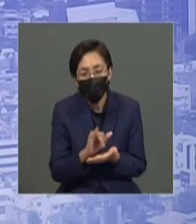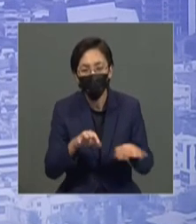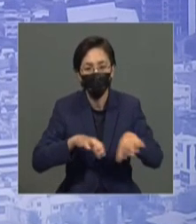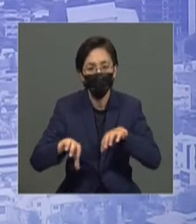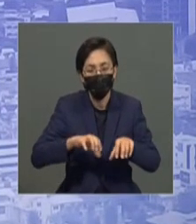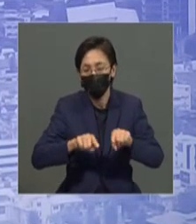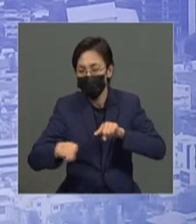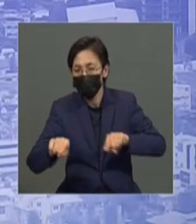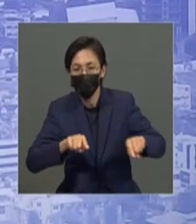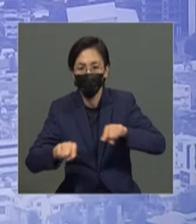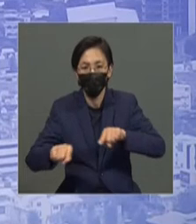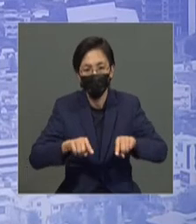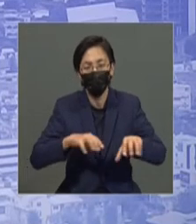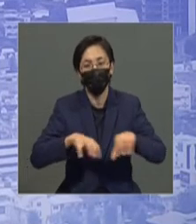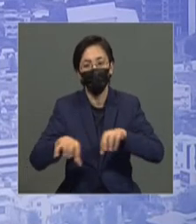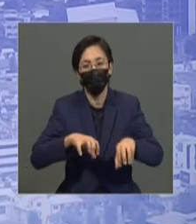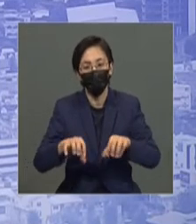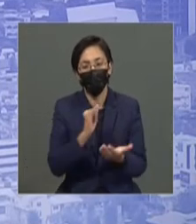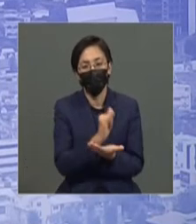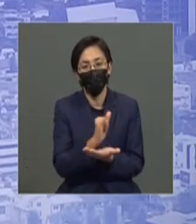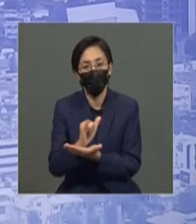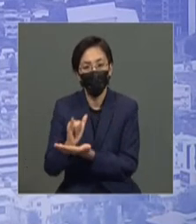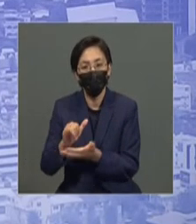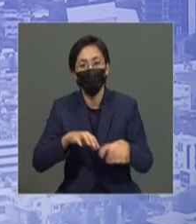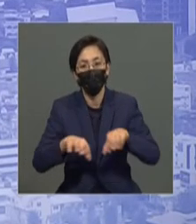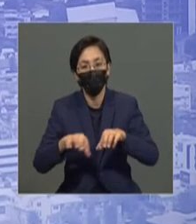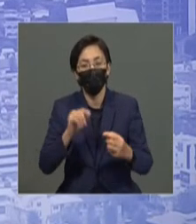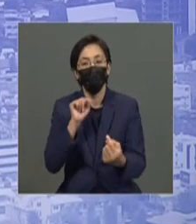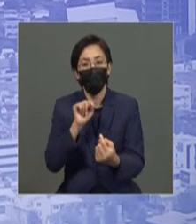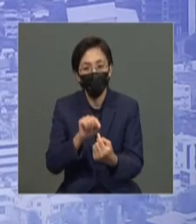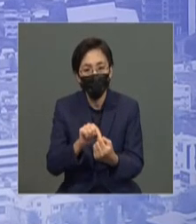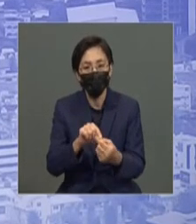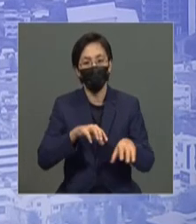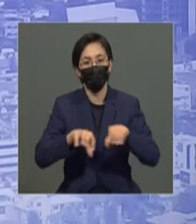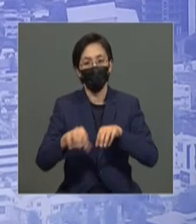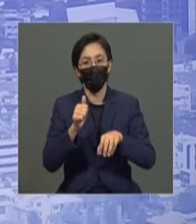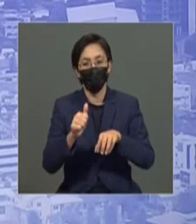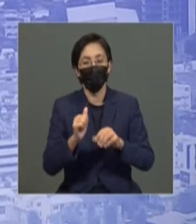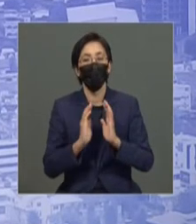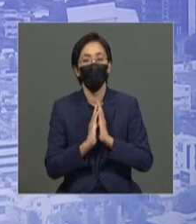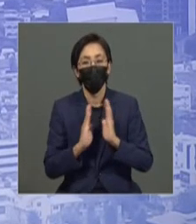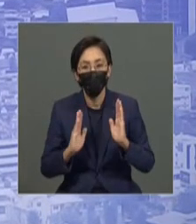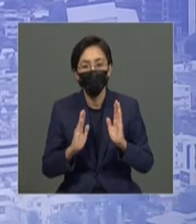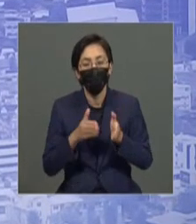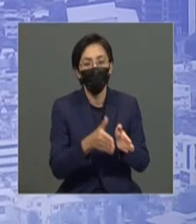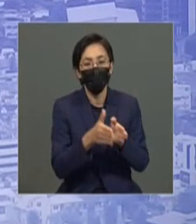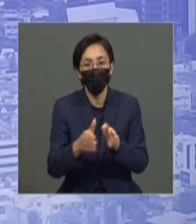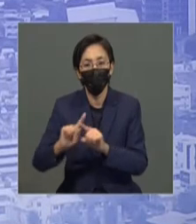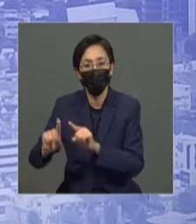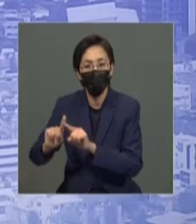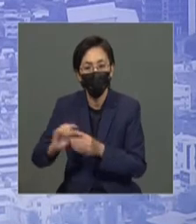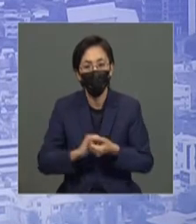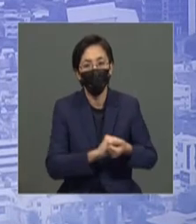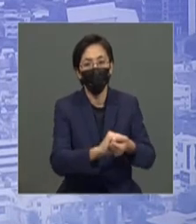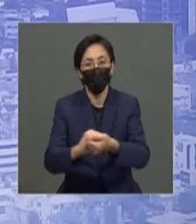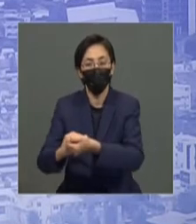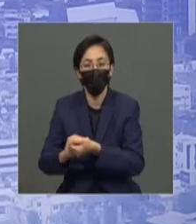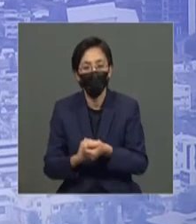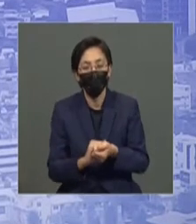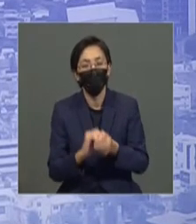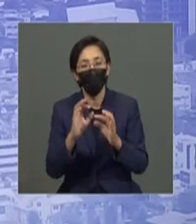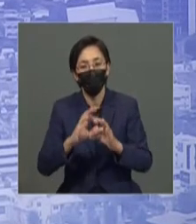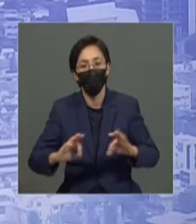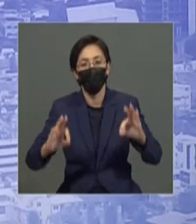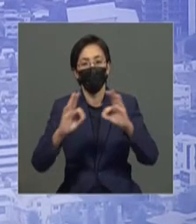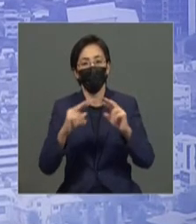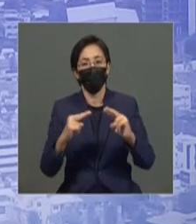รรการจัดการเตียงได้อย่างมีประสิทธิภาพมากขึ้นก็ต้องขอบคุณทุกๆฝ่ายที่ร่วมมือกันนะคะโดยเฉพาะยิ่งกระทรวงสาธาร